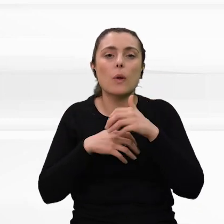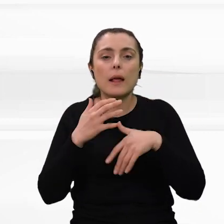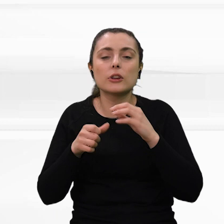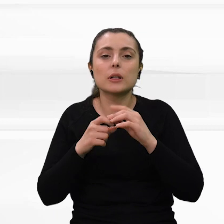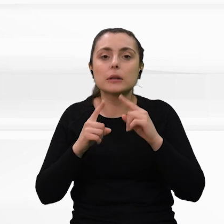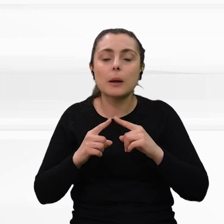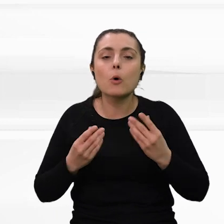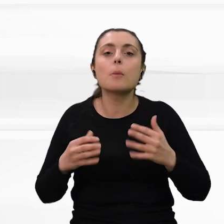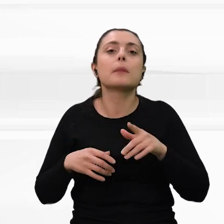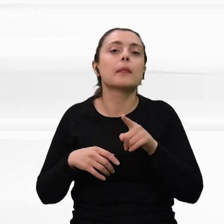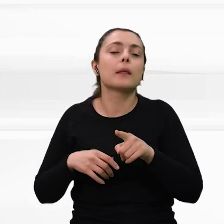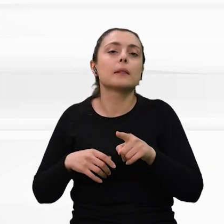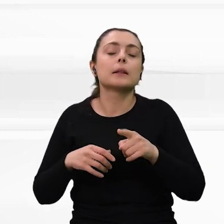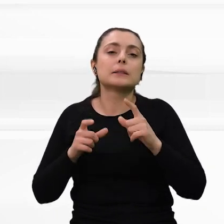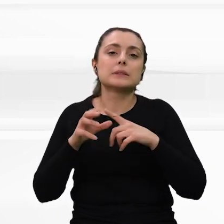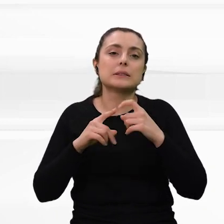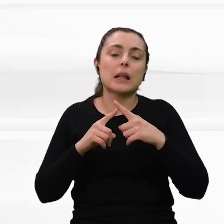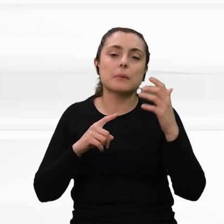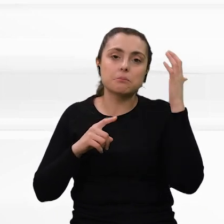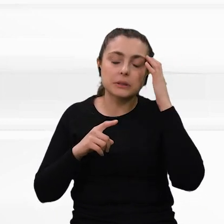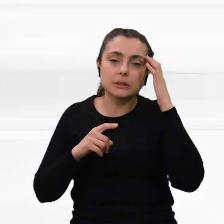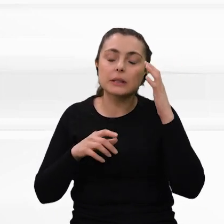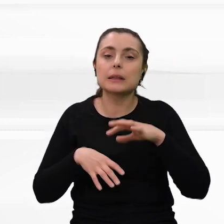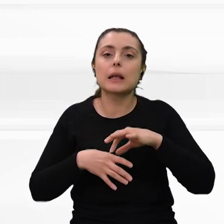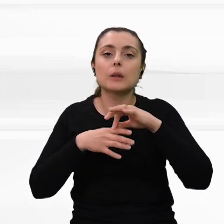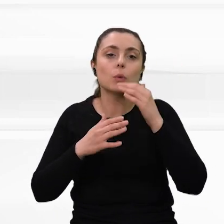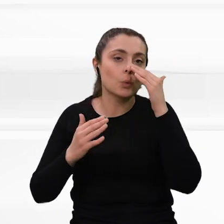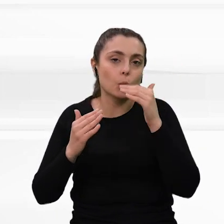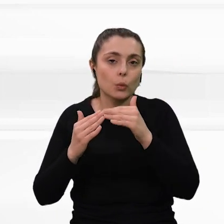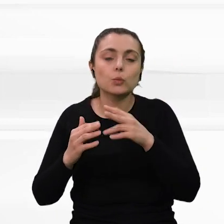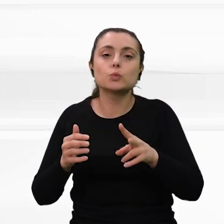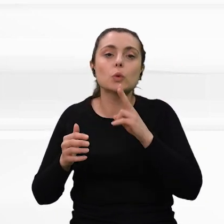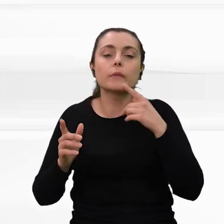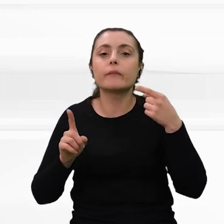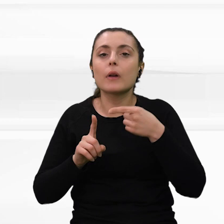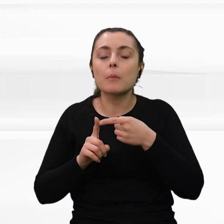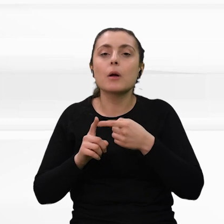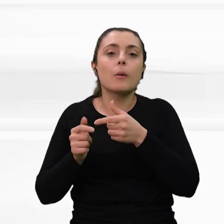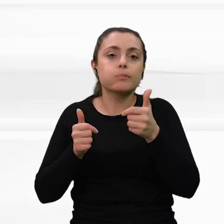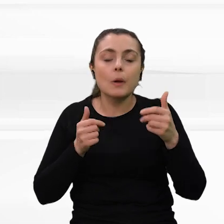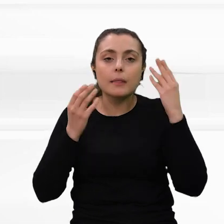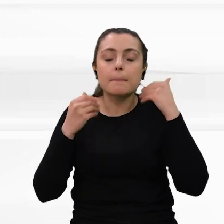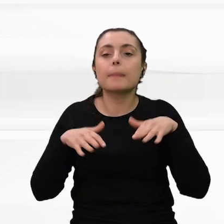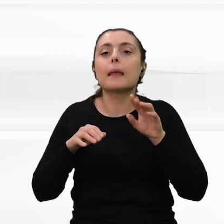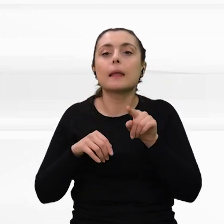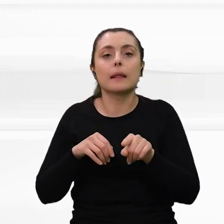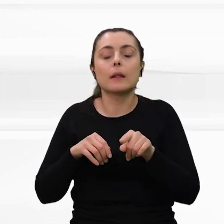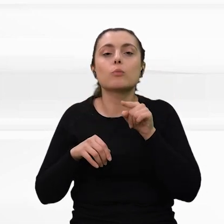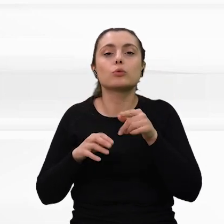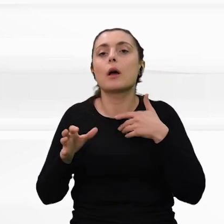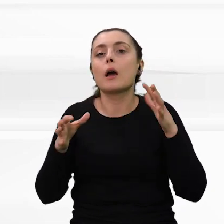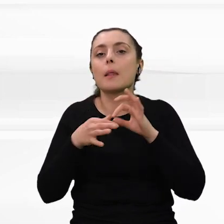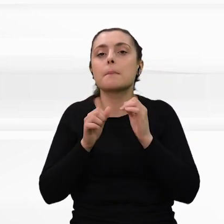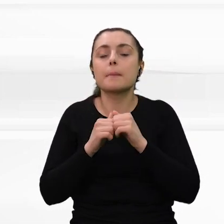üzerindeki etkisi hesaba katılmadan saat kaynaklardan ve kanıtlardan yola çıkarak sonuçlara varmak mümkün ve anlamlı değildir